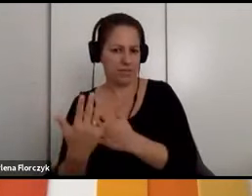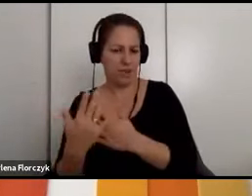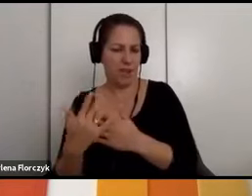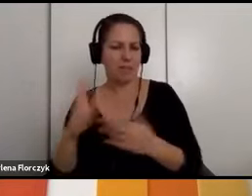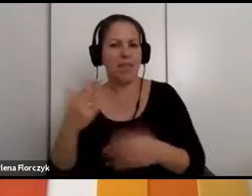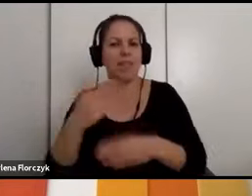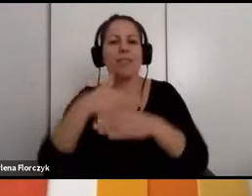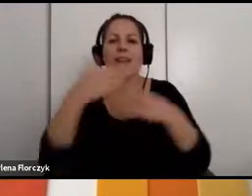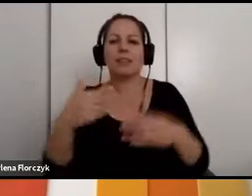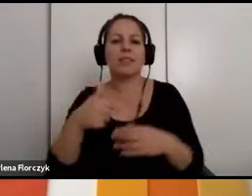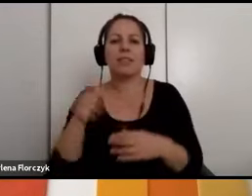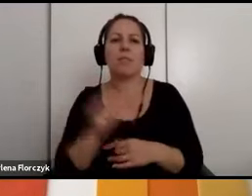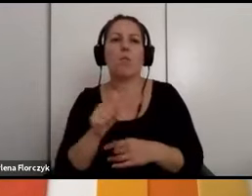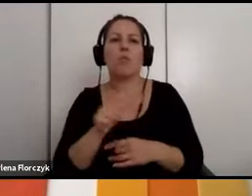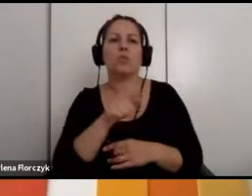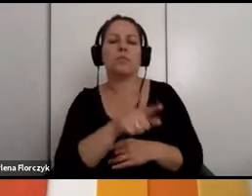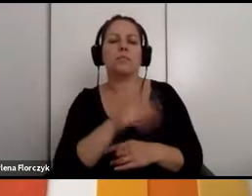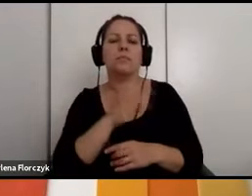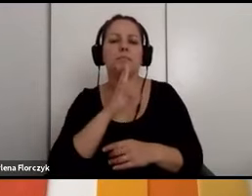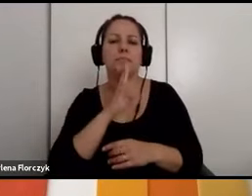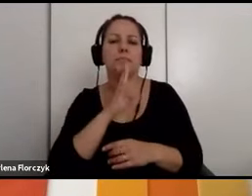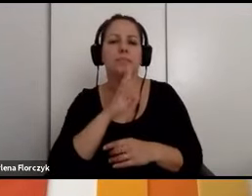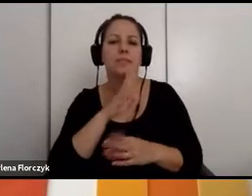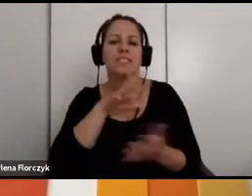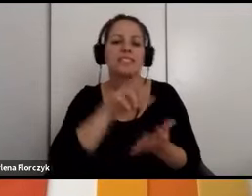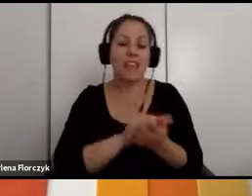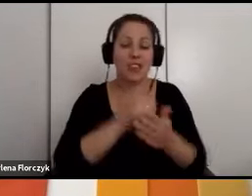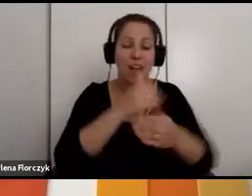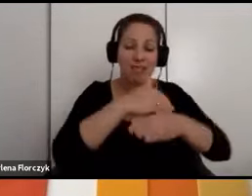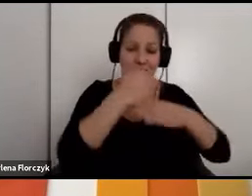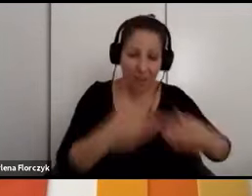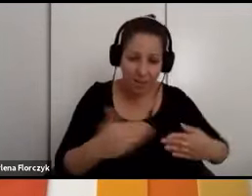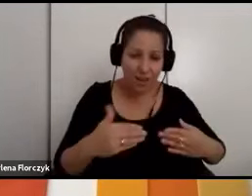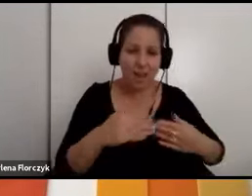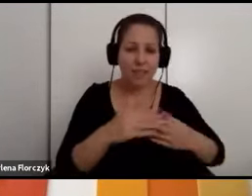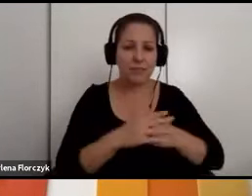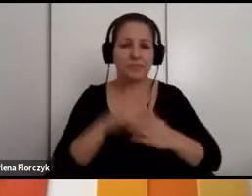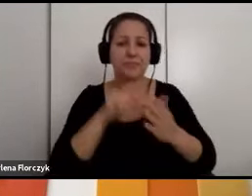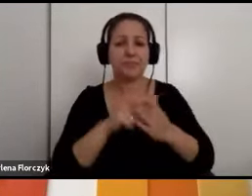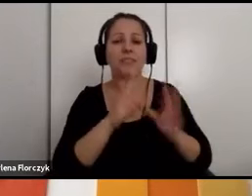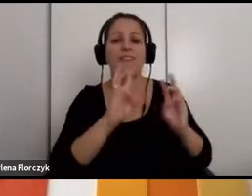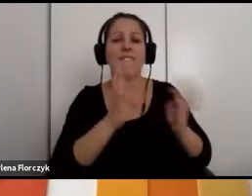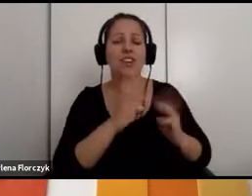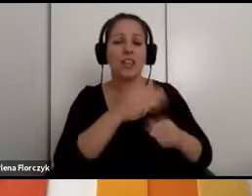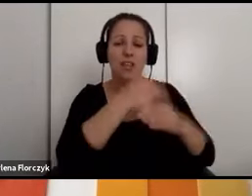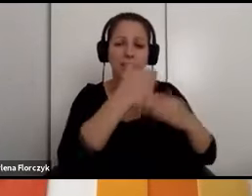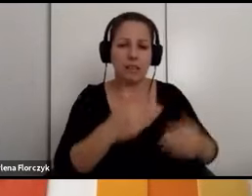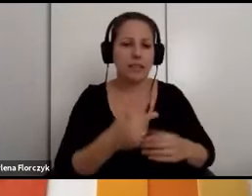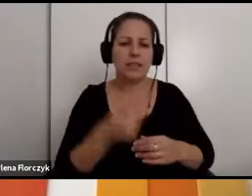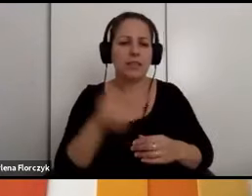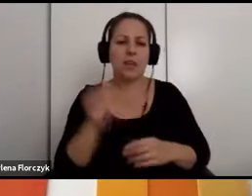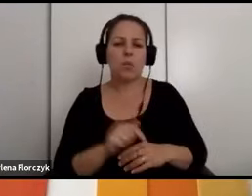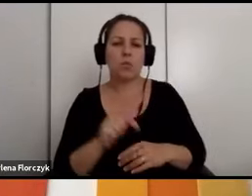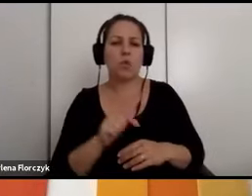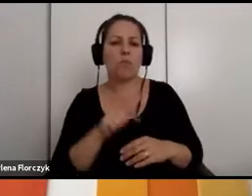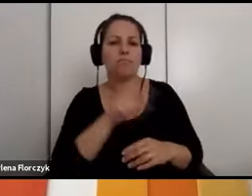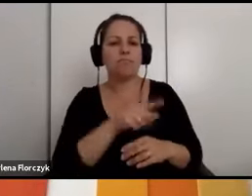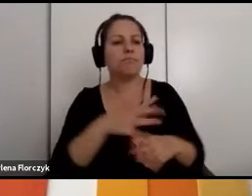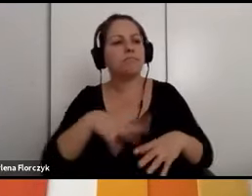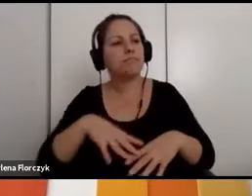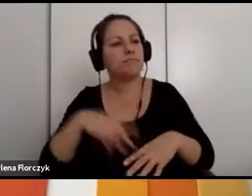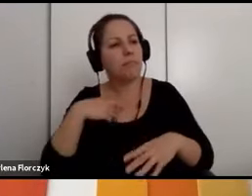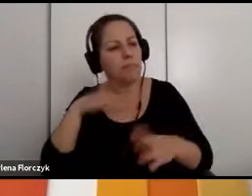teatr niekoniecznie musi, czy zajęcia teatralne, warsztaty teatralne niekoniecznie muszą być wstępem do